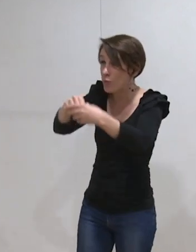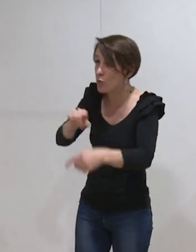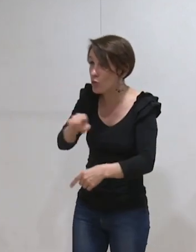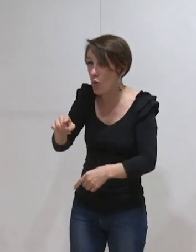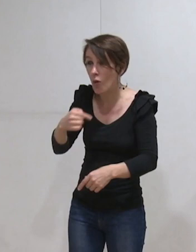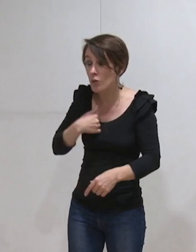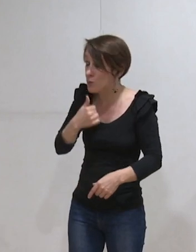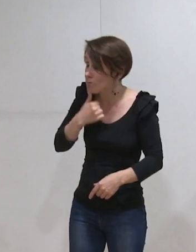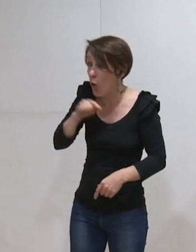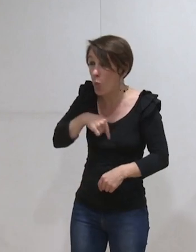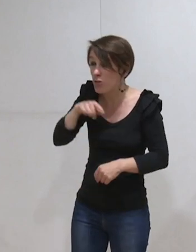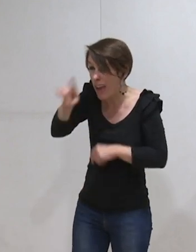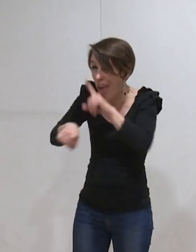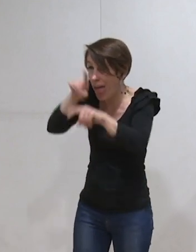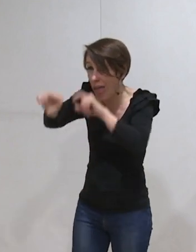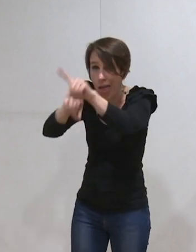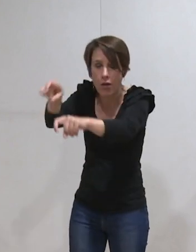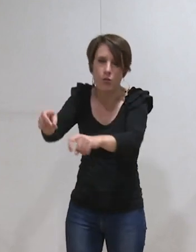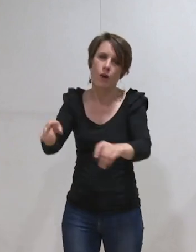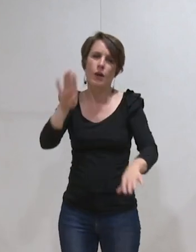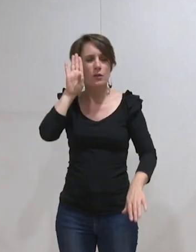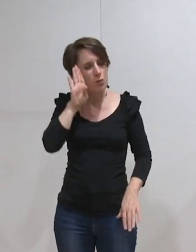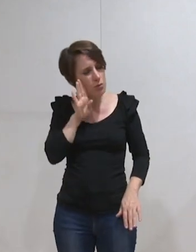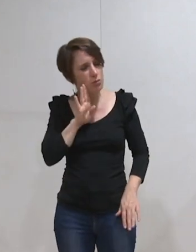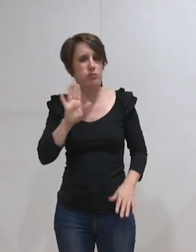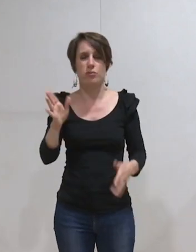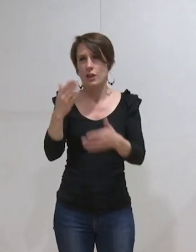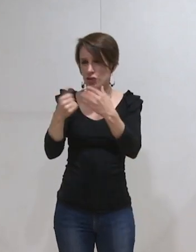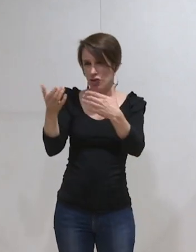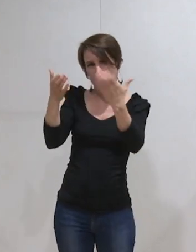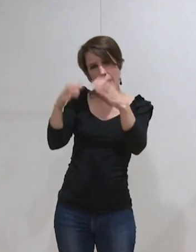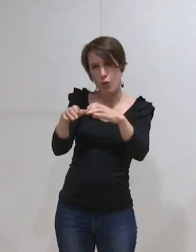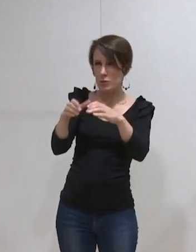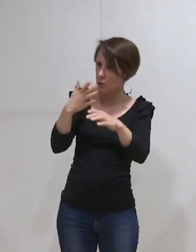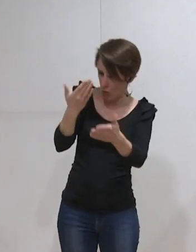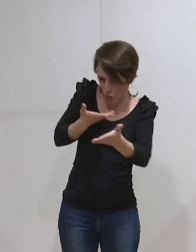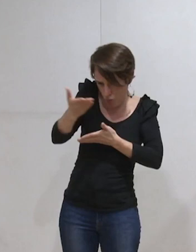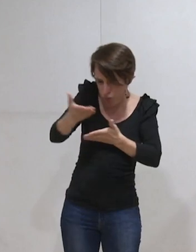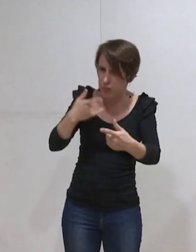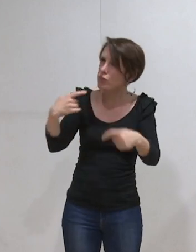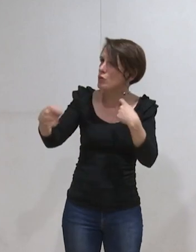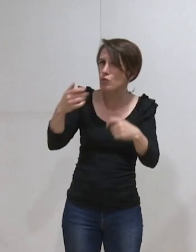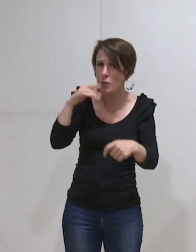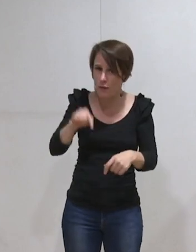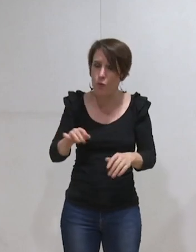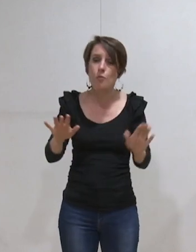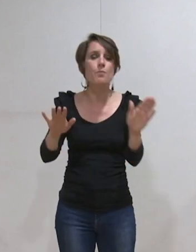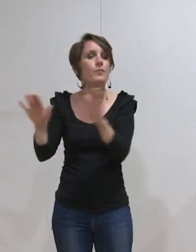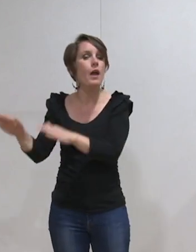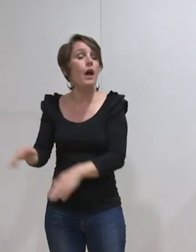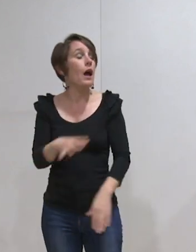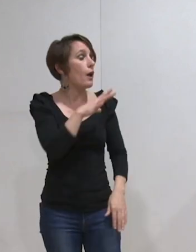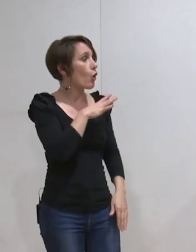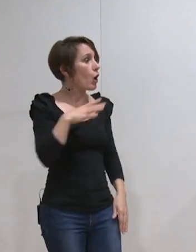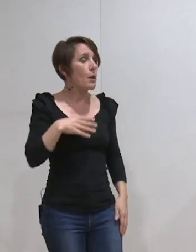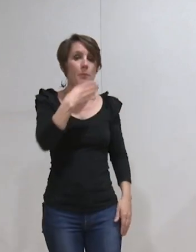chercher l'info prenons l'habitude de pouvoir en commission échanger sur ces choseslà après madame Martin je